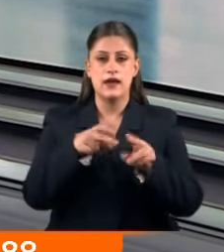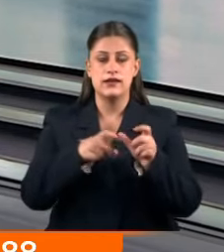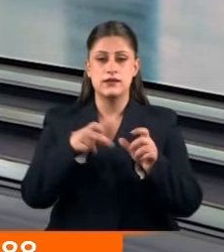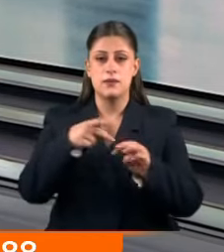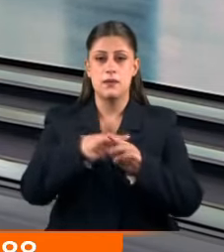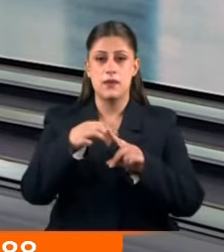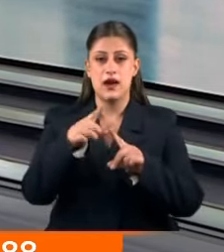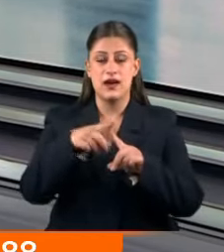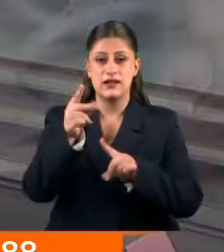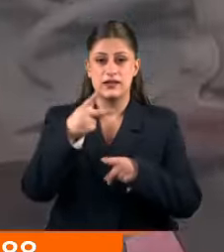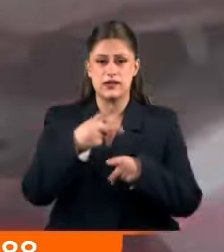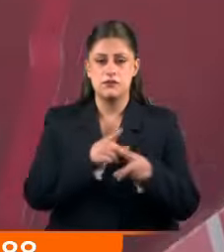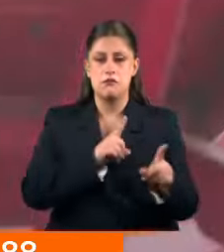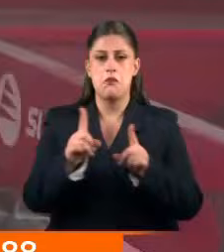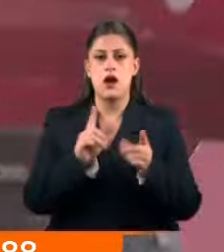oldu.